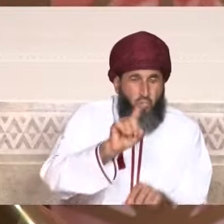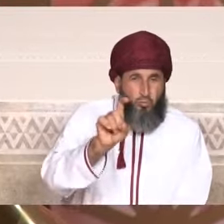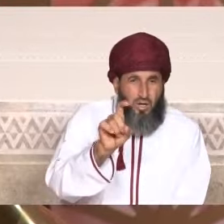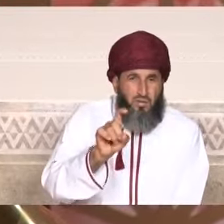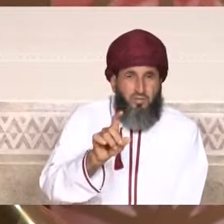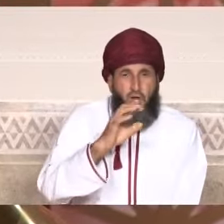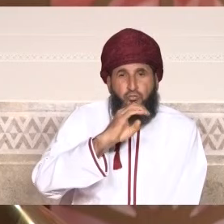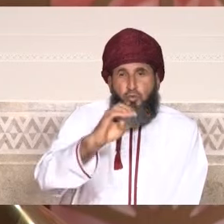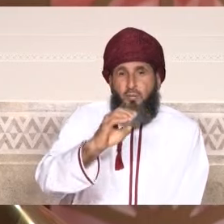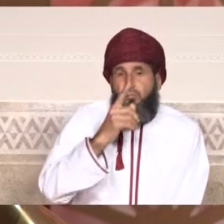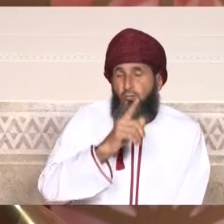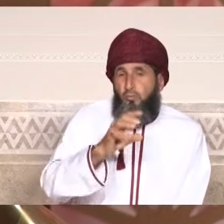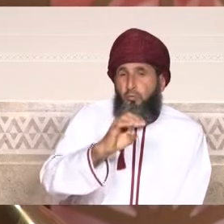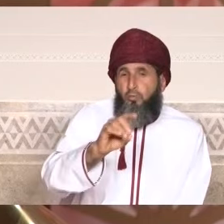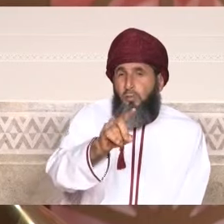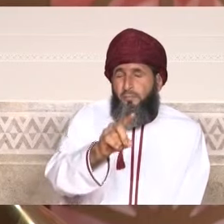الجواب.